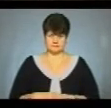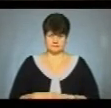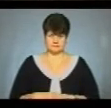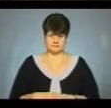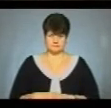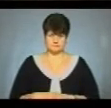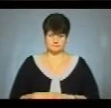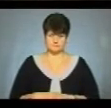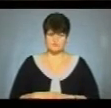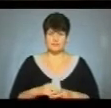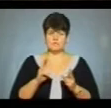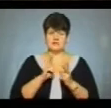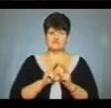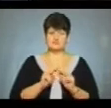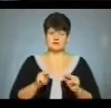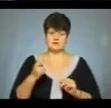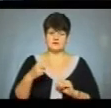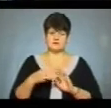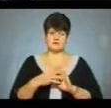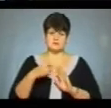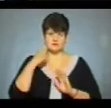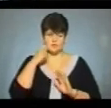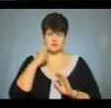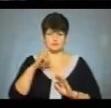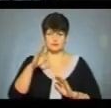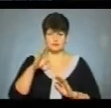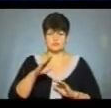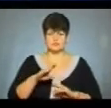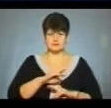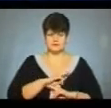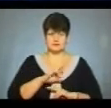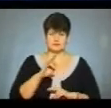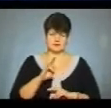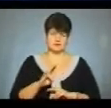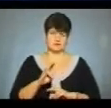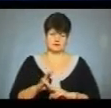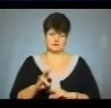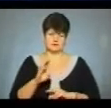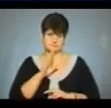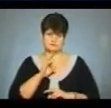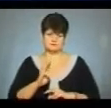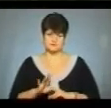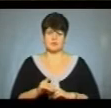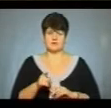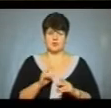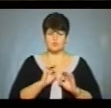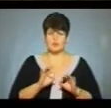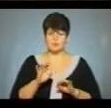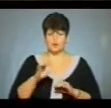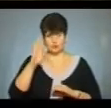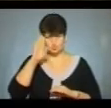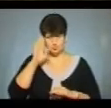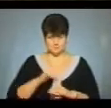коментують. Ми зустріли вчительку 28-річного загиблого Наталію Гулу. Вона розповіла про чоловіка. Знала я